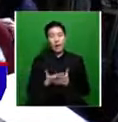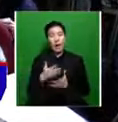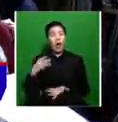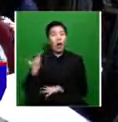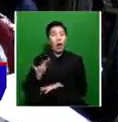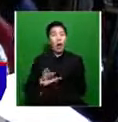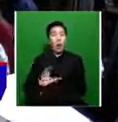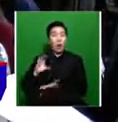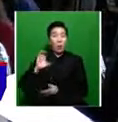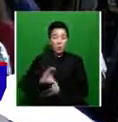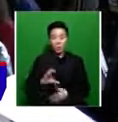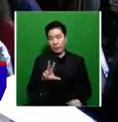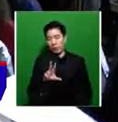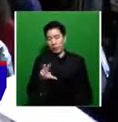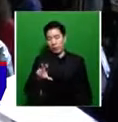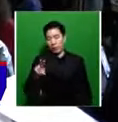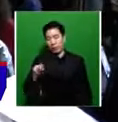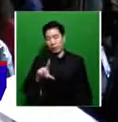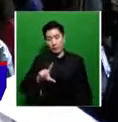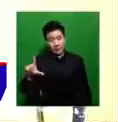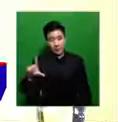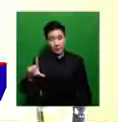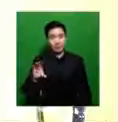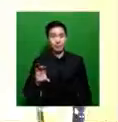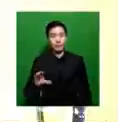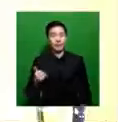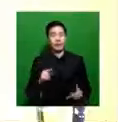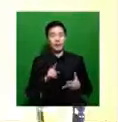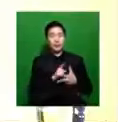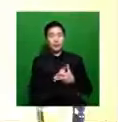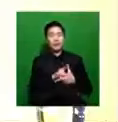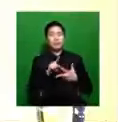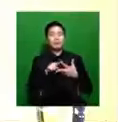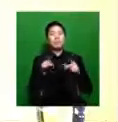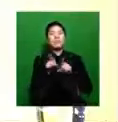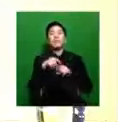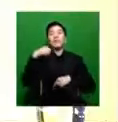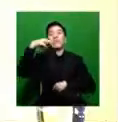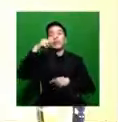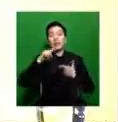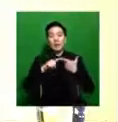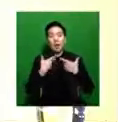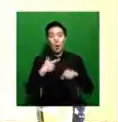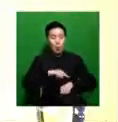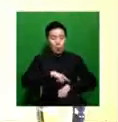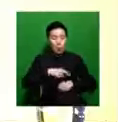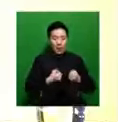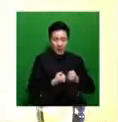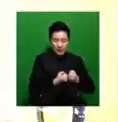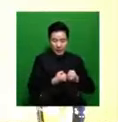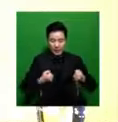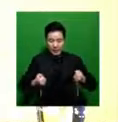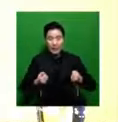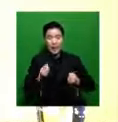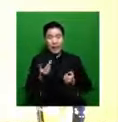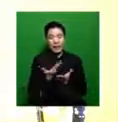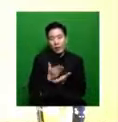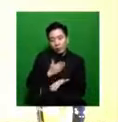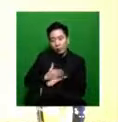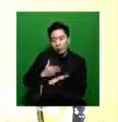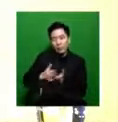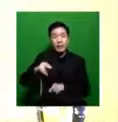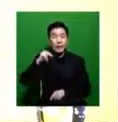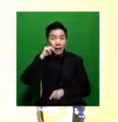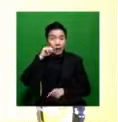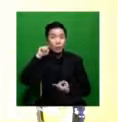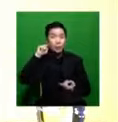ทั้งสิ้นเนี่ย330ล้านบาทอันที่2เหมือนกับค่าไฟก็คือมีการขยายระยะเวลาการชำระค่าน้ำประป